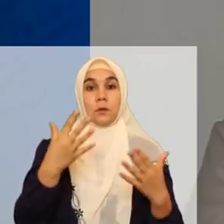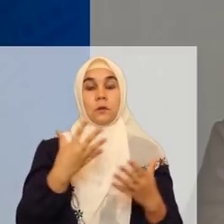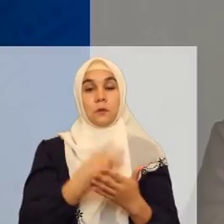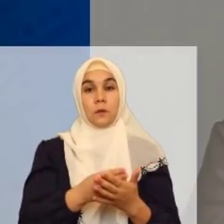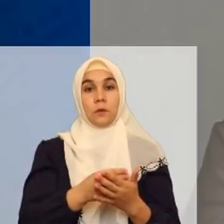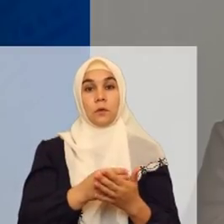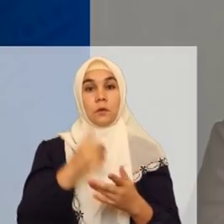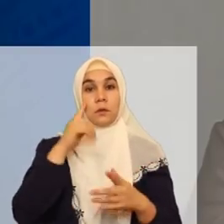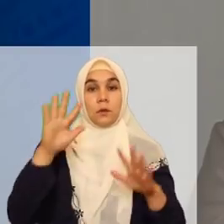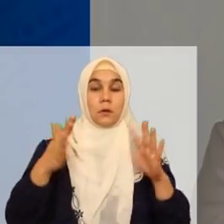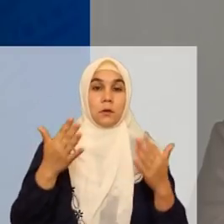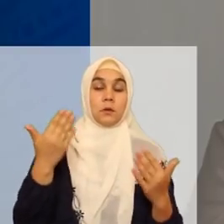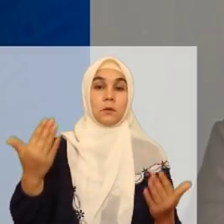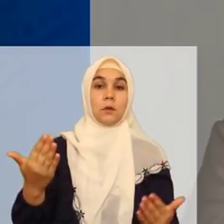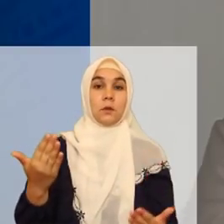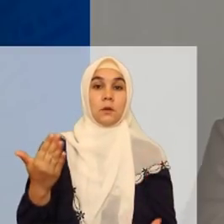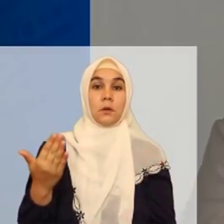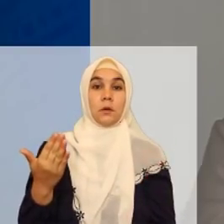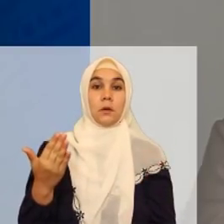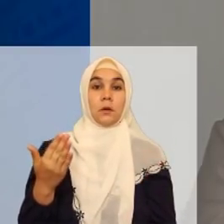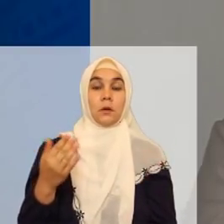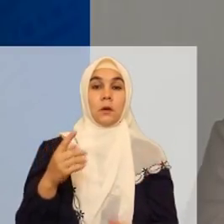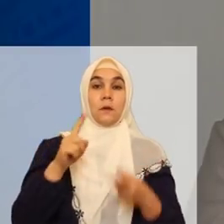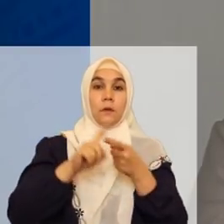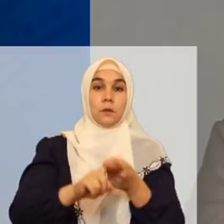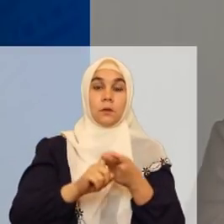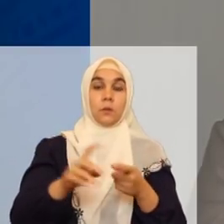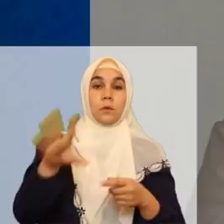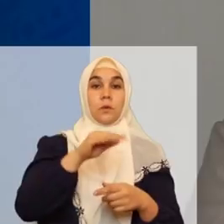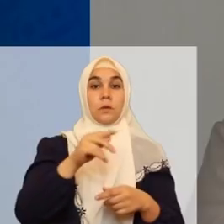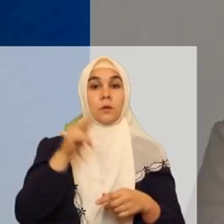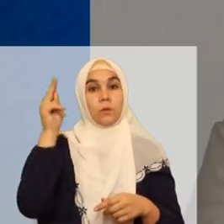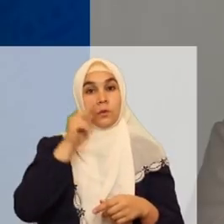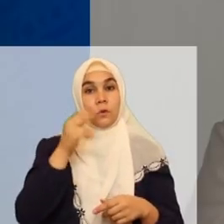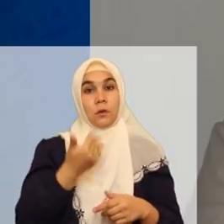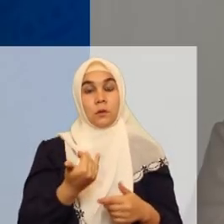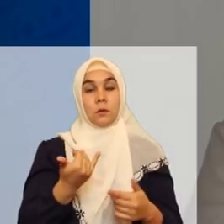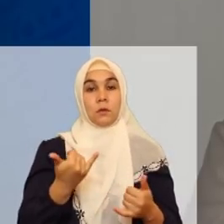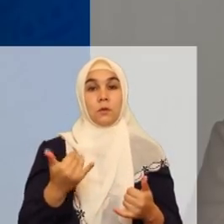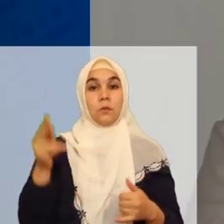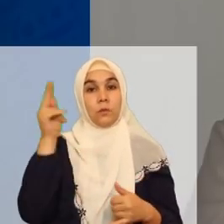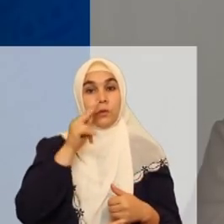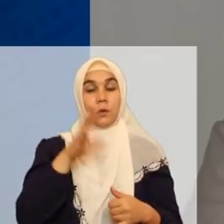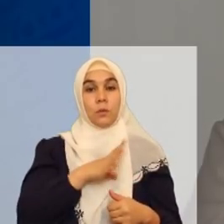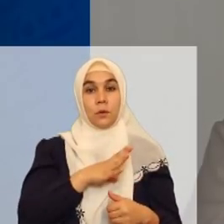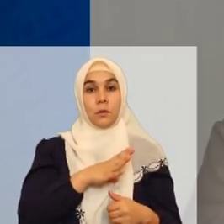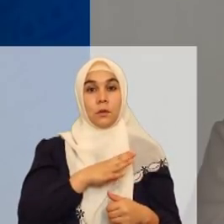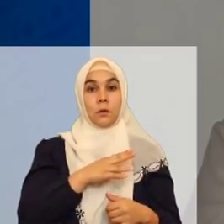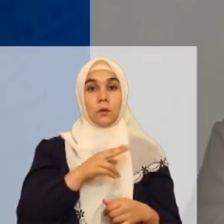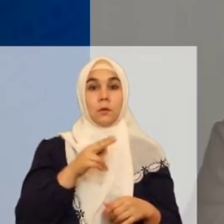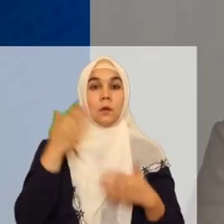axloqining sayqallanishida vosita bo'ladigan omillarni o'rgandik.